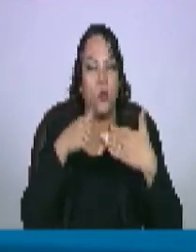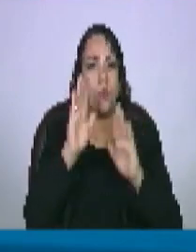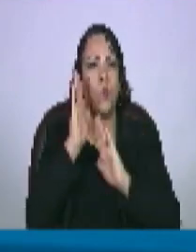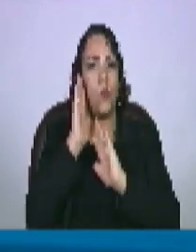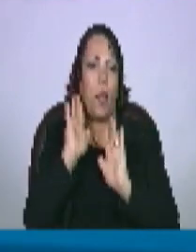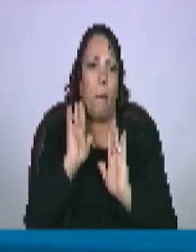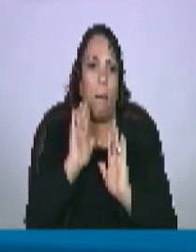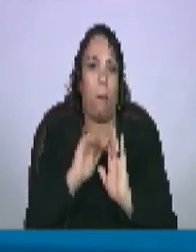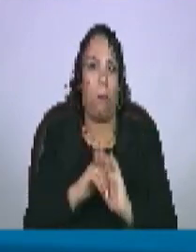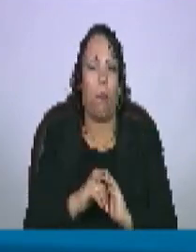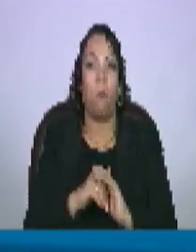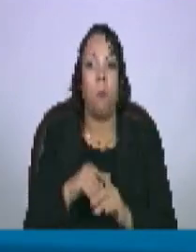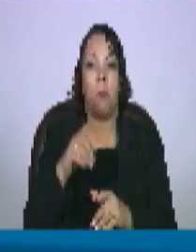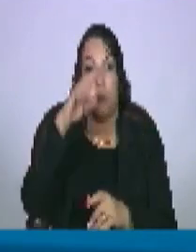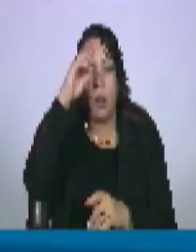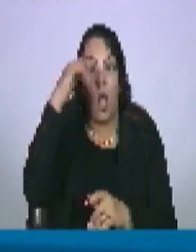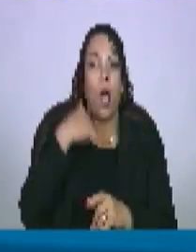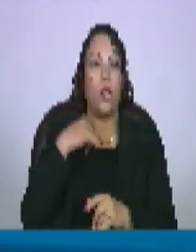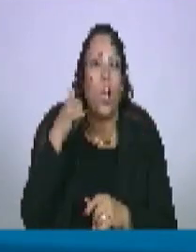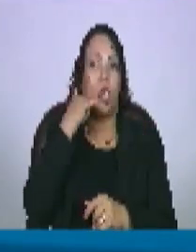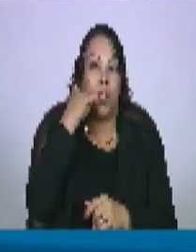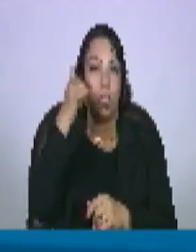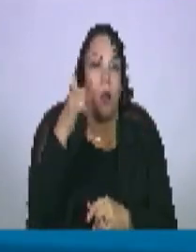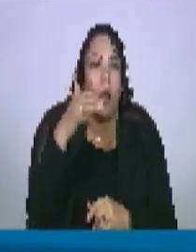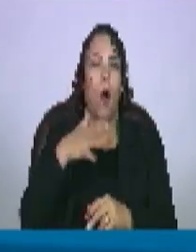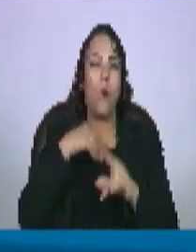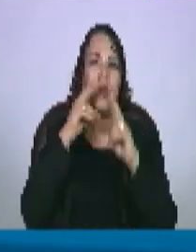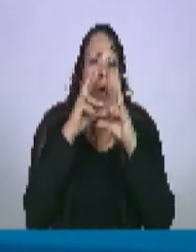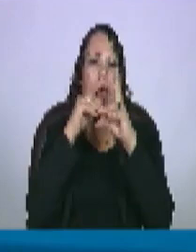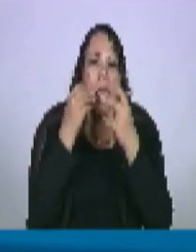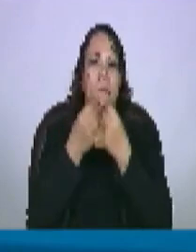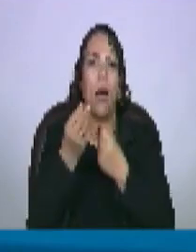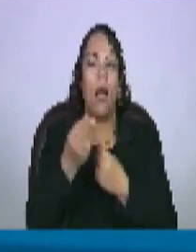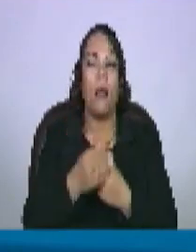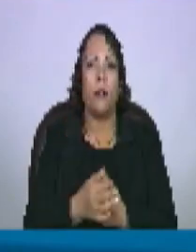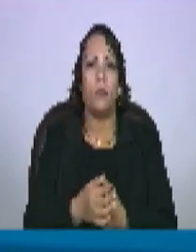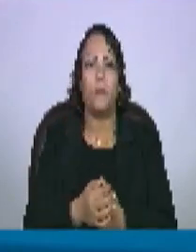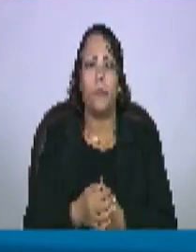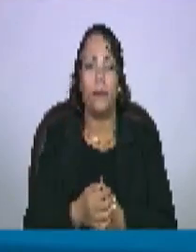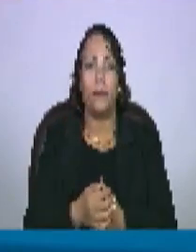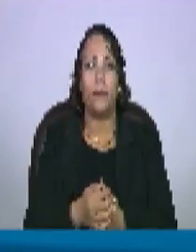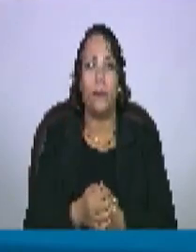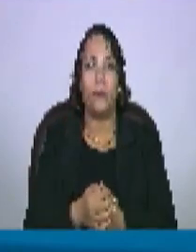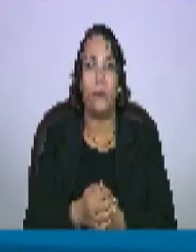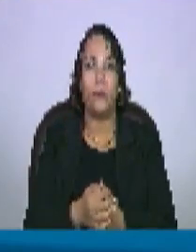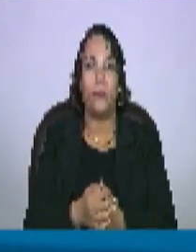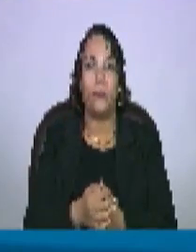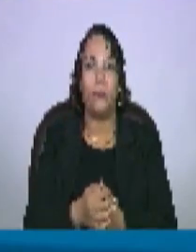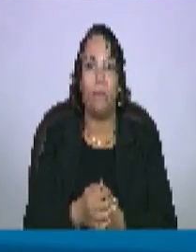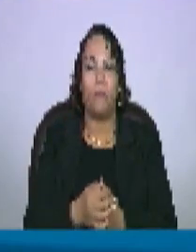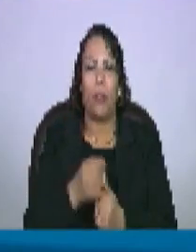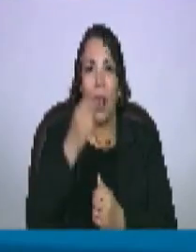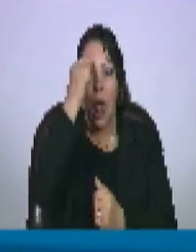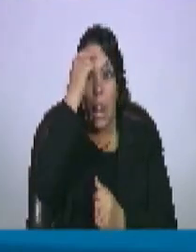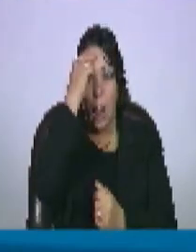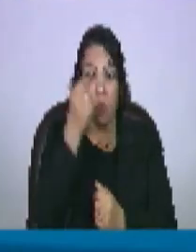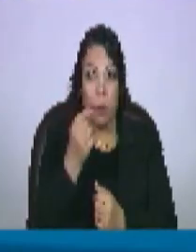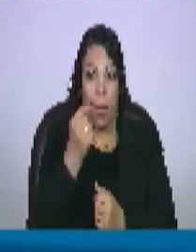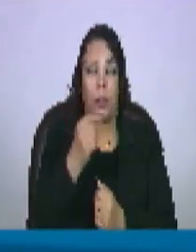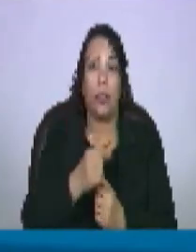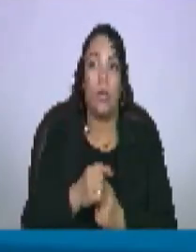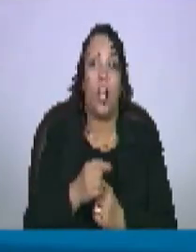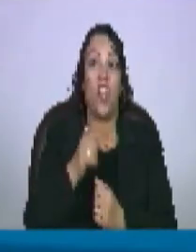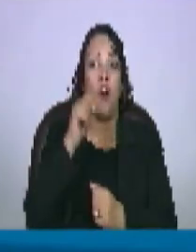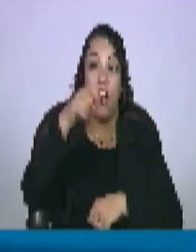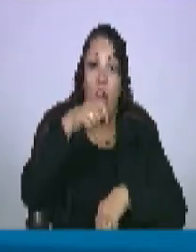وانامش لما تتصل بحد في التليفون وعايز تتكلم معاه استاذنه الاول